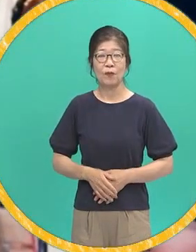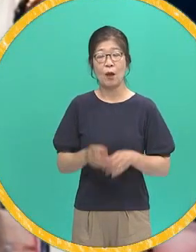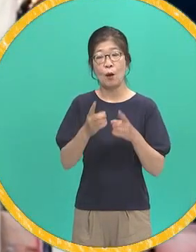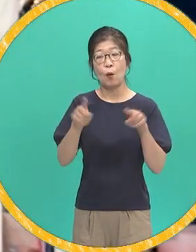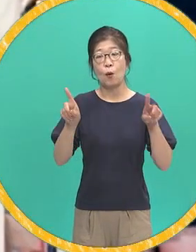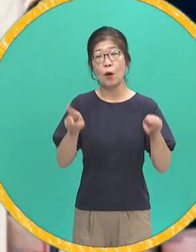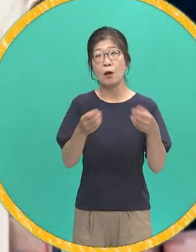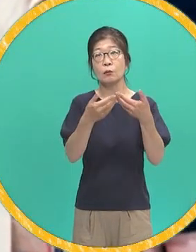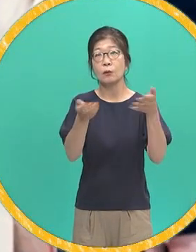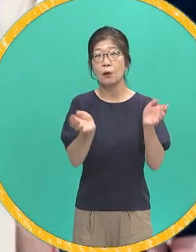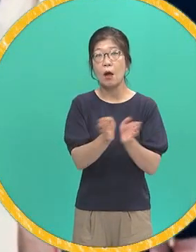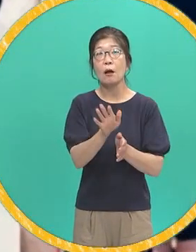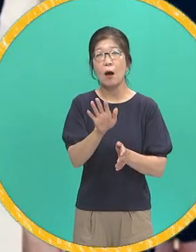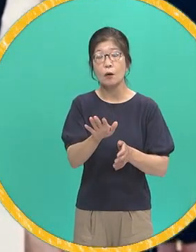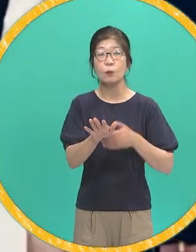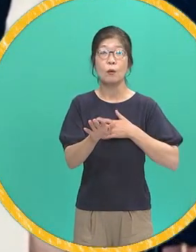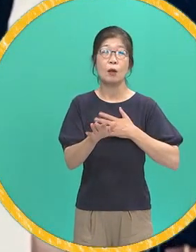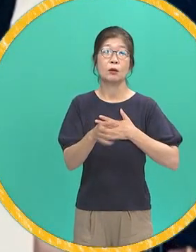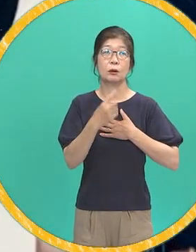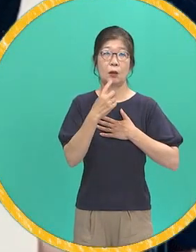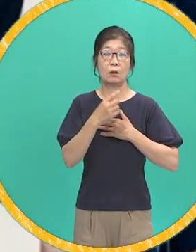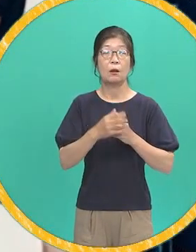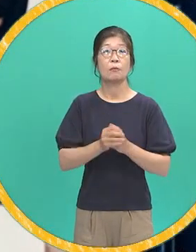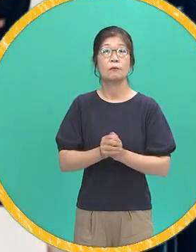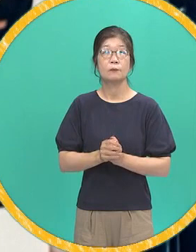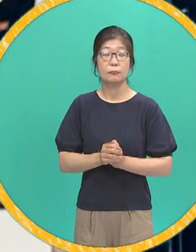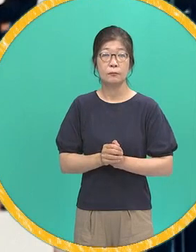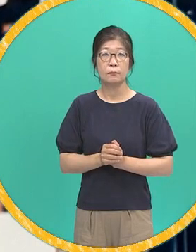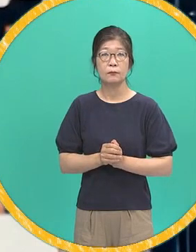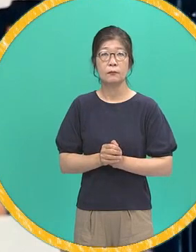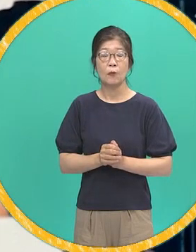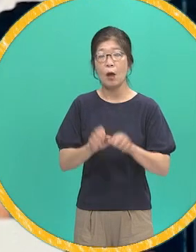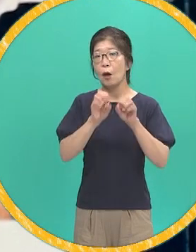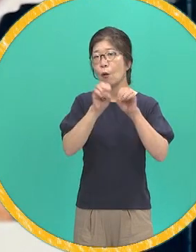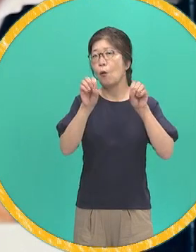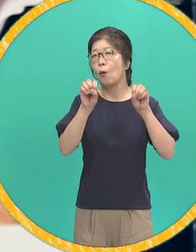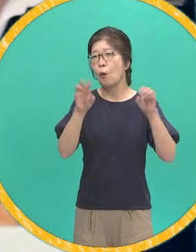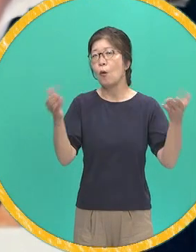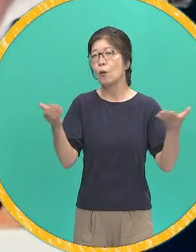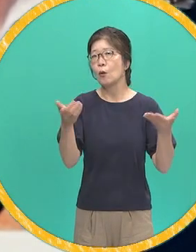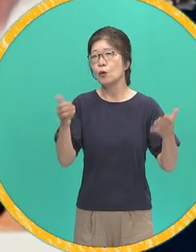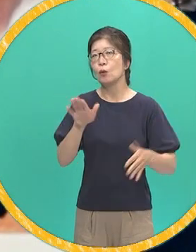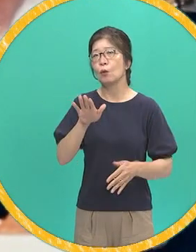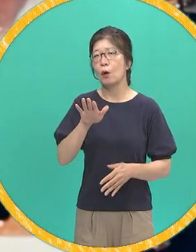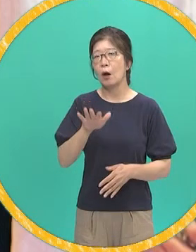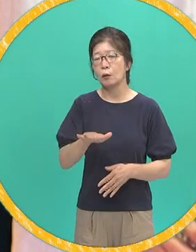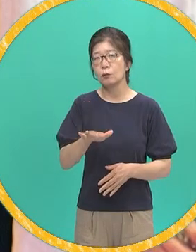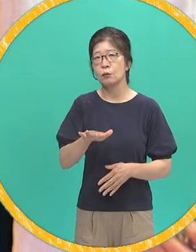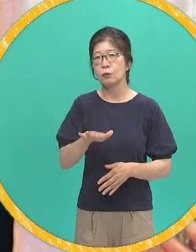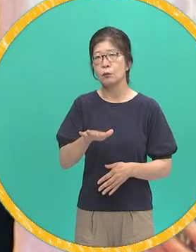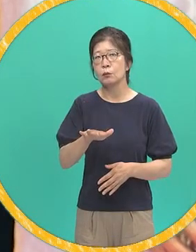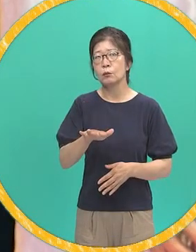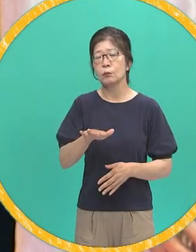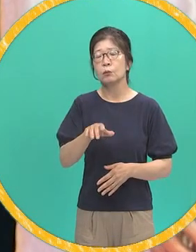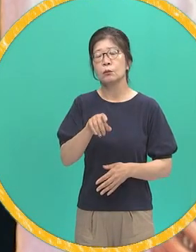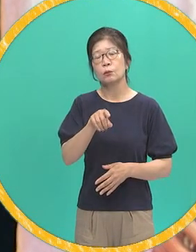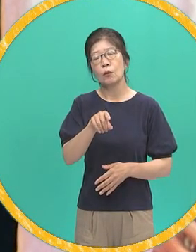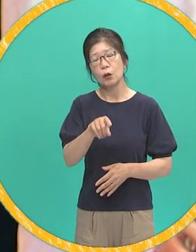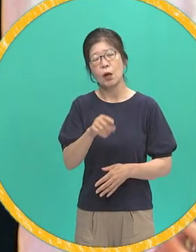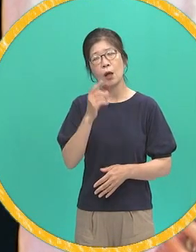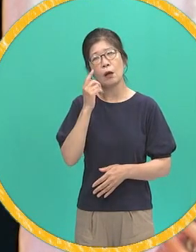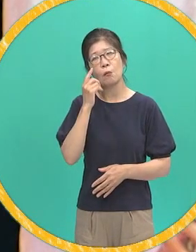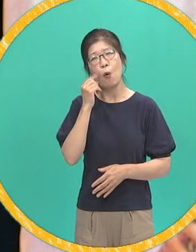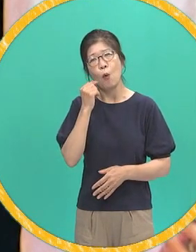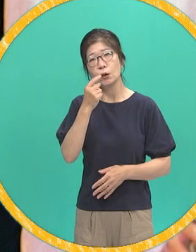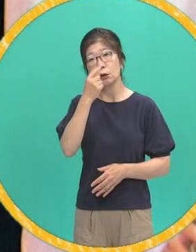いうのはもちろんあることは知っていたのでそこで警察広報になっているところで私